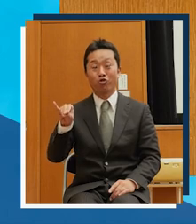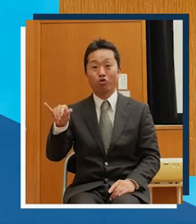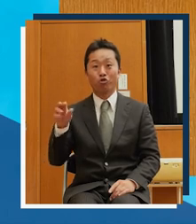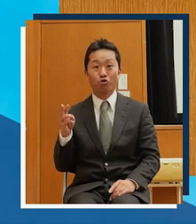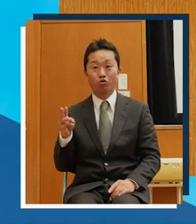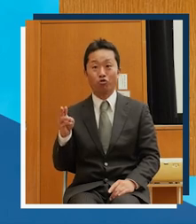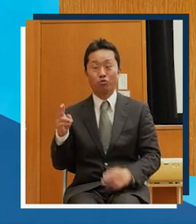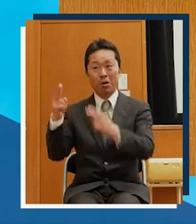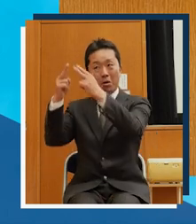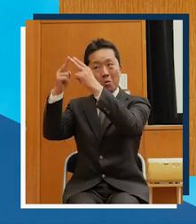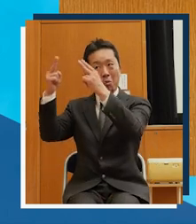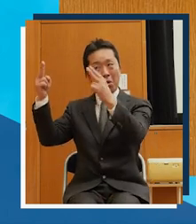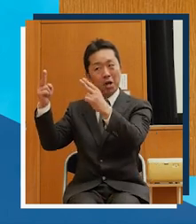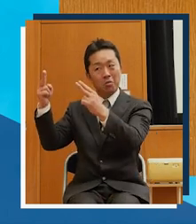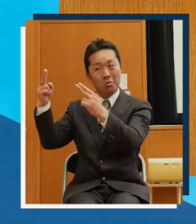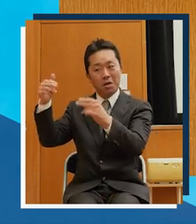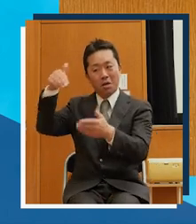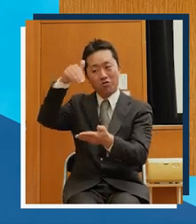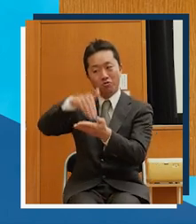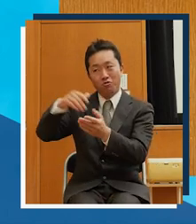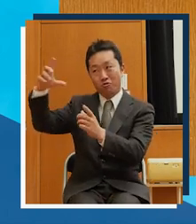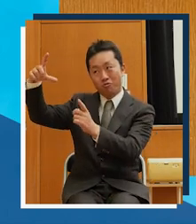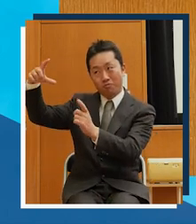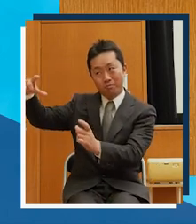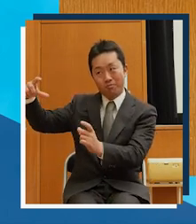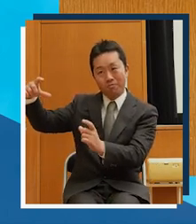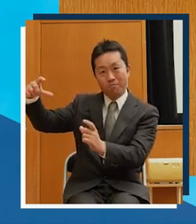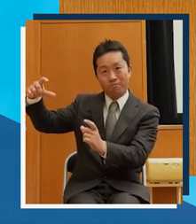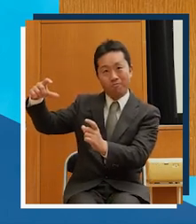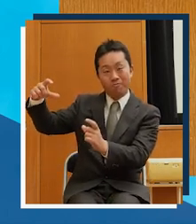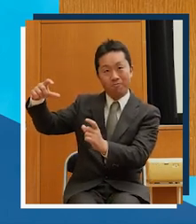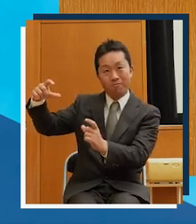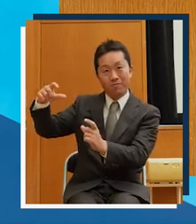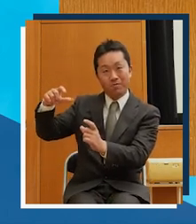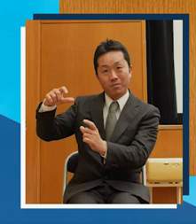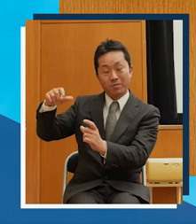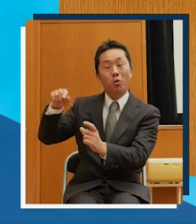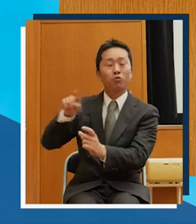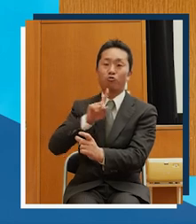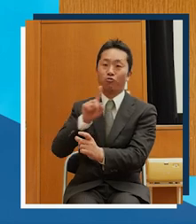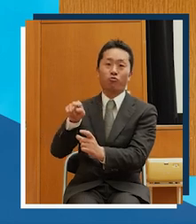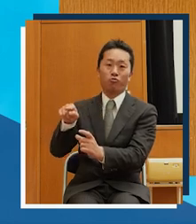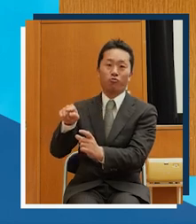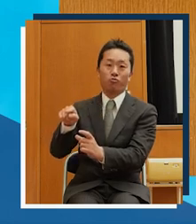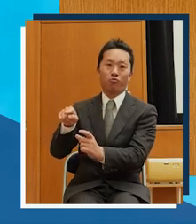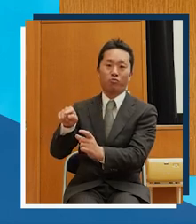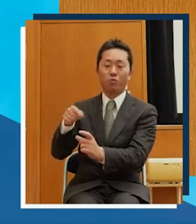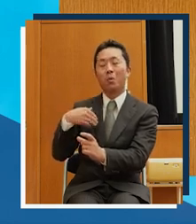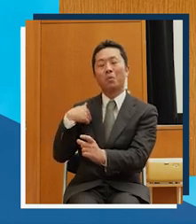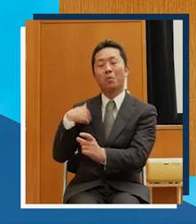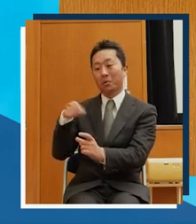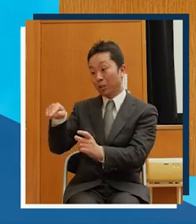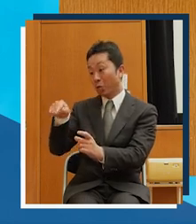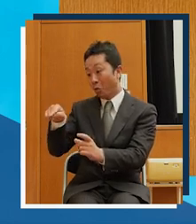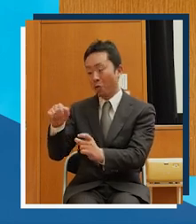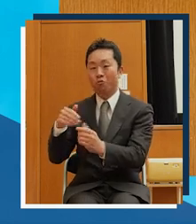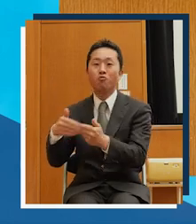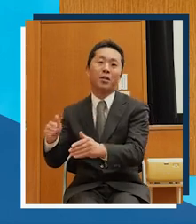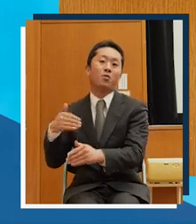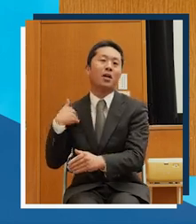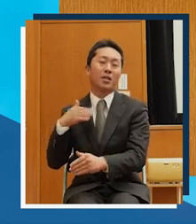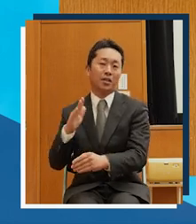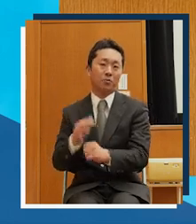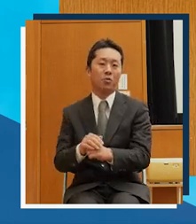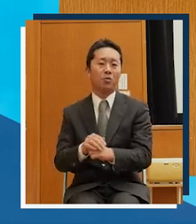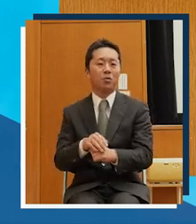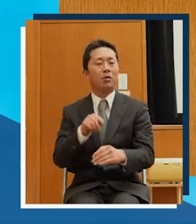北海道本州九州四国にいる人間をまあの山トと呼ぶんですけど私山なので分からないんですがあそういったところ